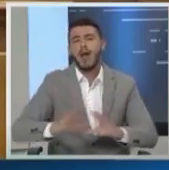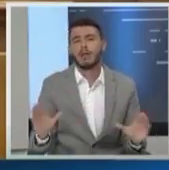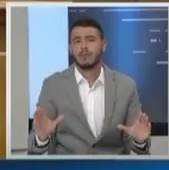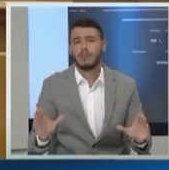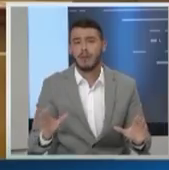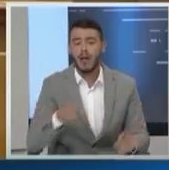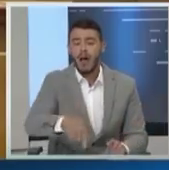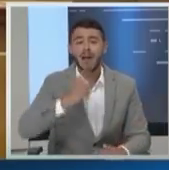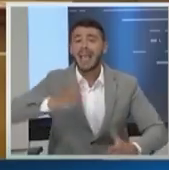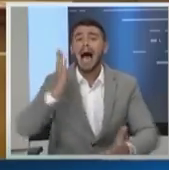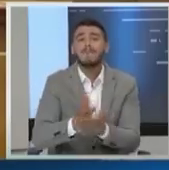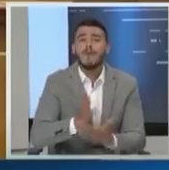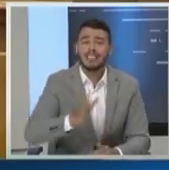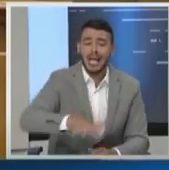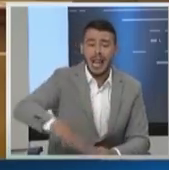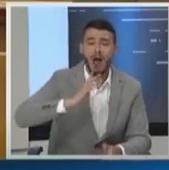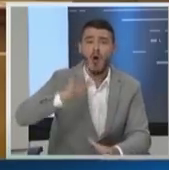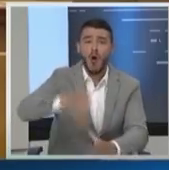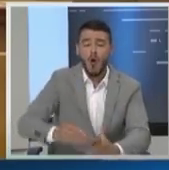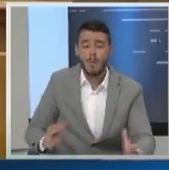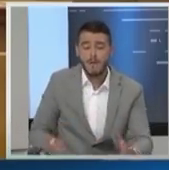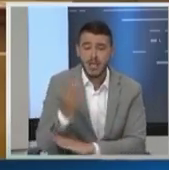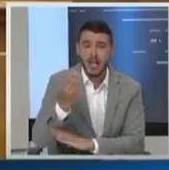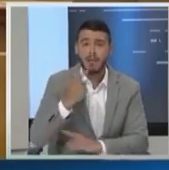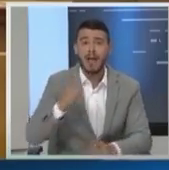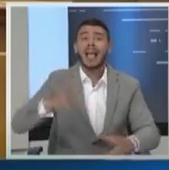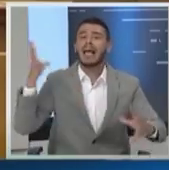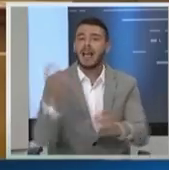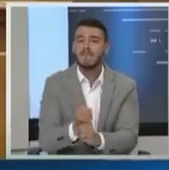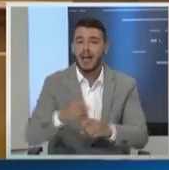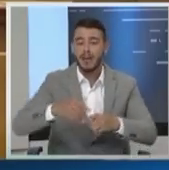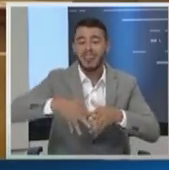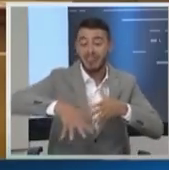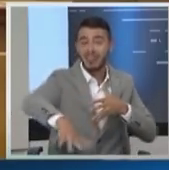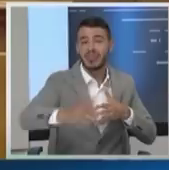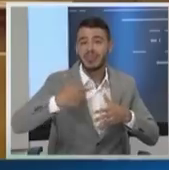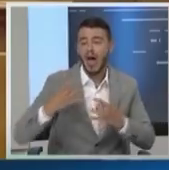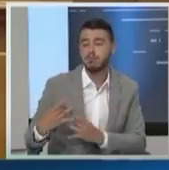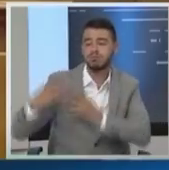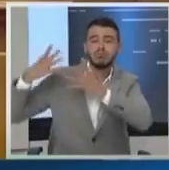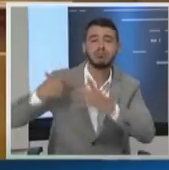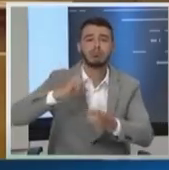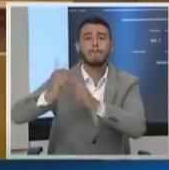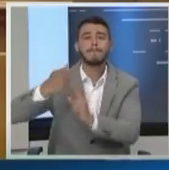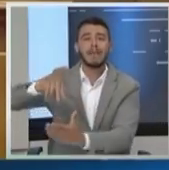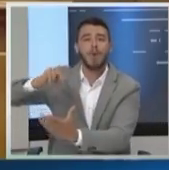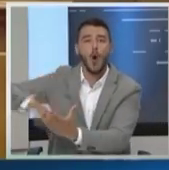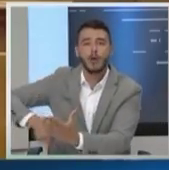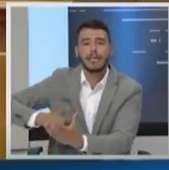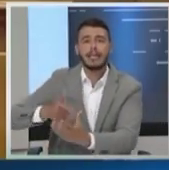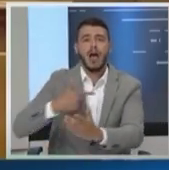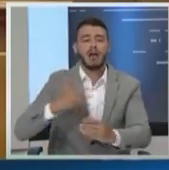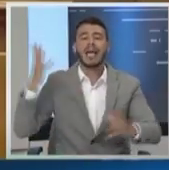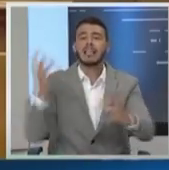ετιμιγορία, σήμερα δεν θα είχαμε καταφέρει να απαλλαγούμε από τα μνημόνια, δεν θα είχαμε καταφέρει να ανακτήσουμε την κυριαρχία μας, δεν θα